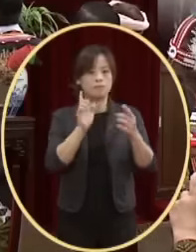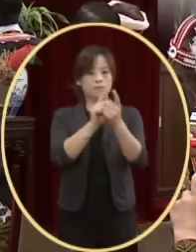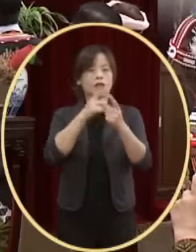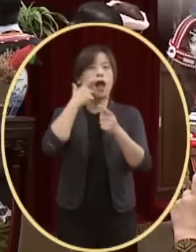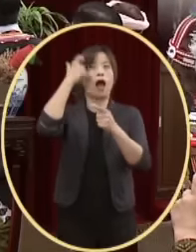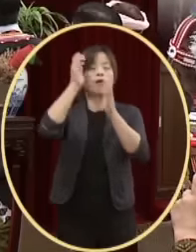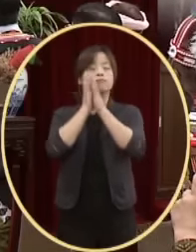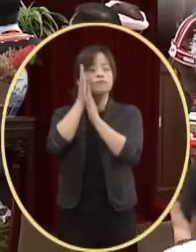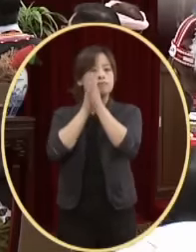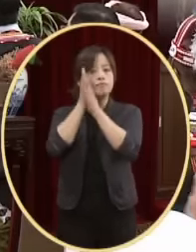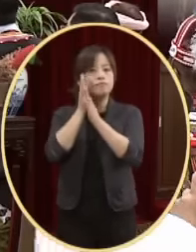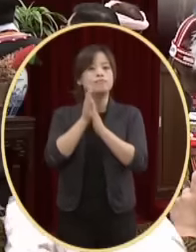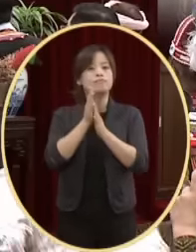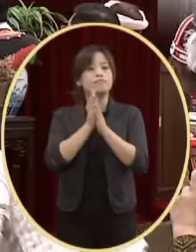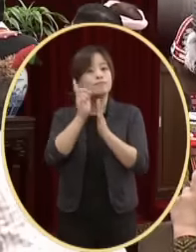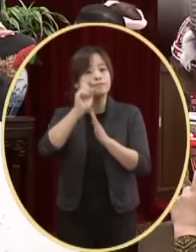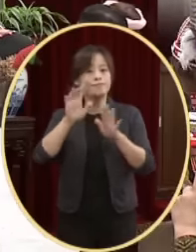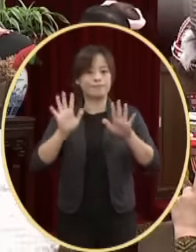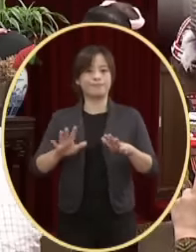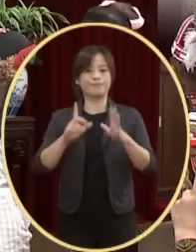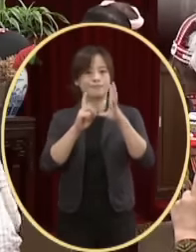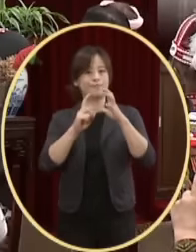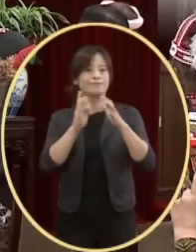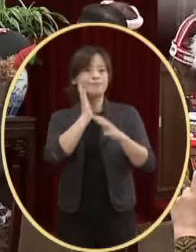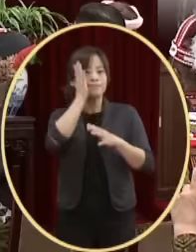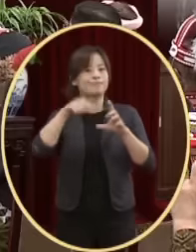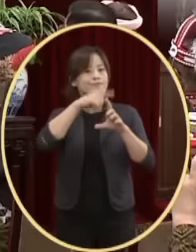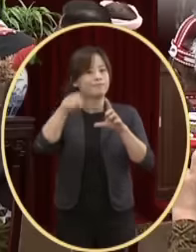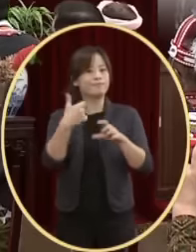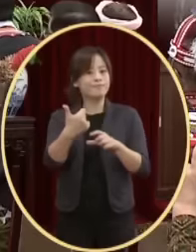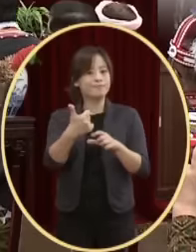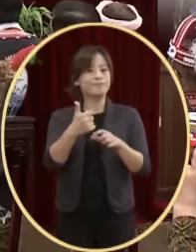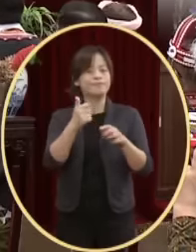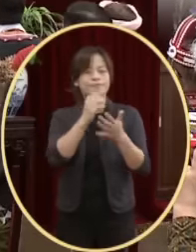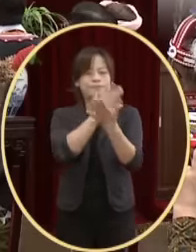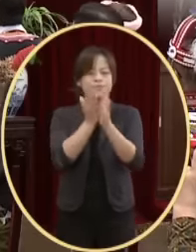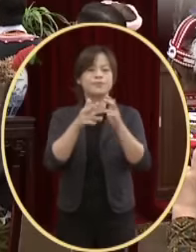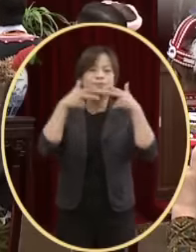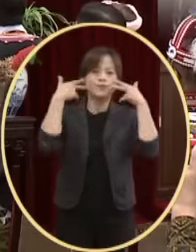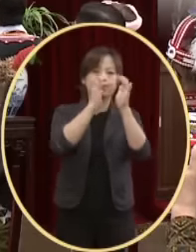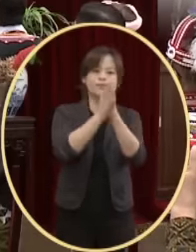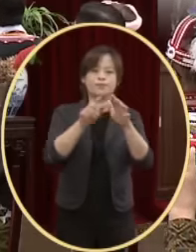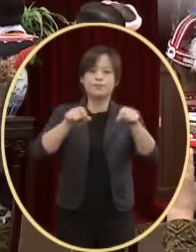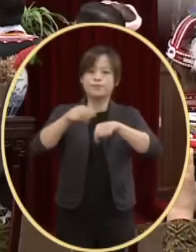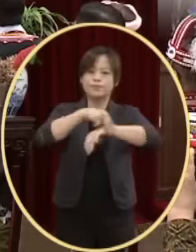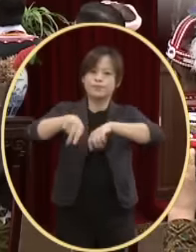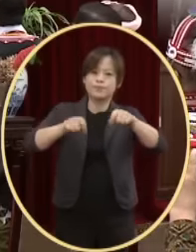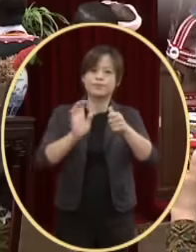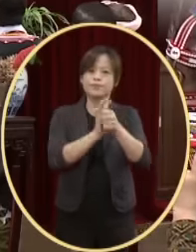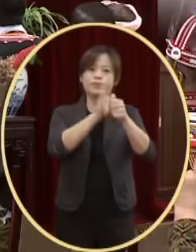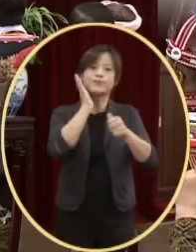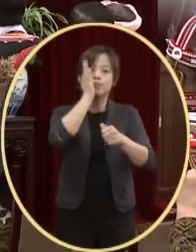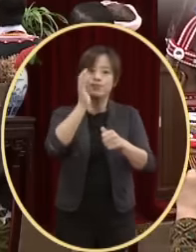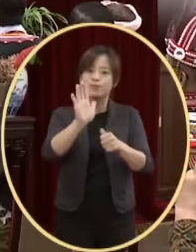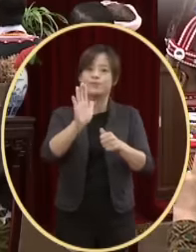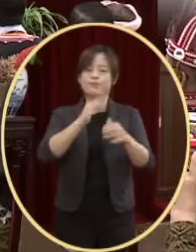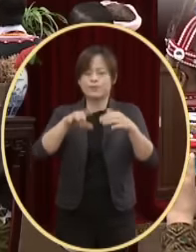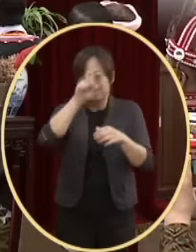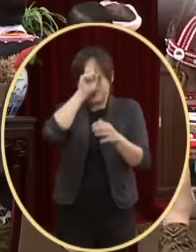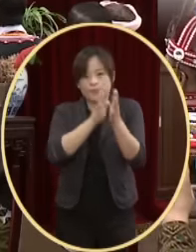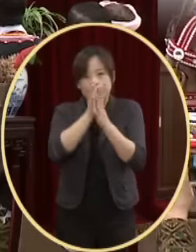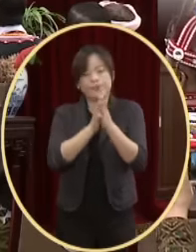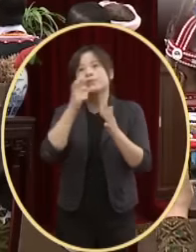灵祈求，除了祈许今天的典礼一切顺遂，各项原住民族政策推动顺利之外，更祈